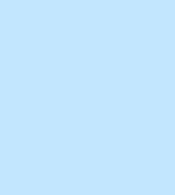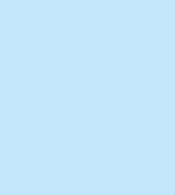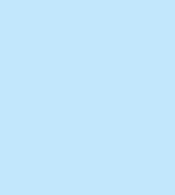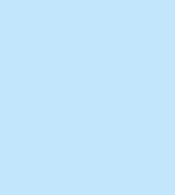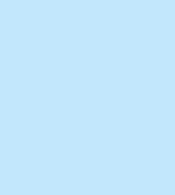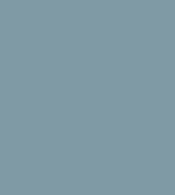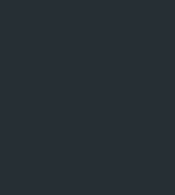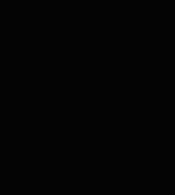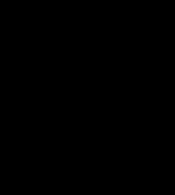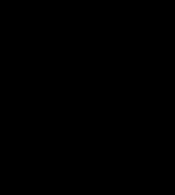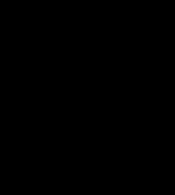agunk22